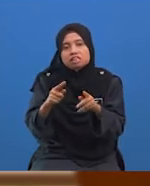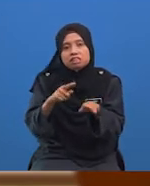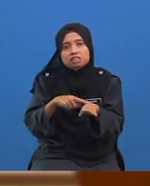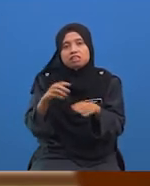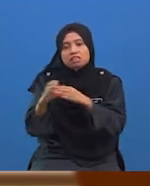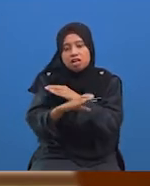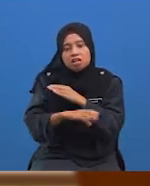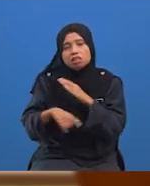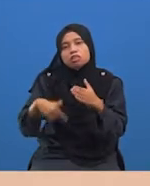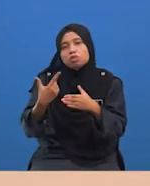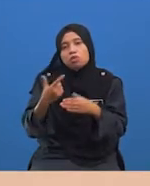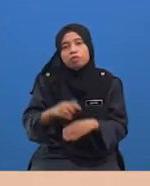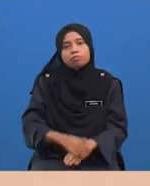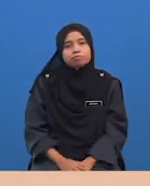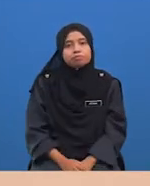negara orang.